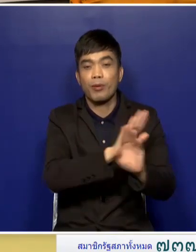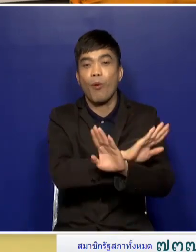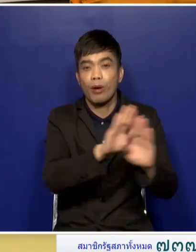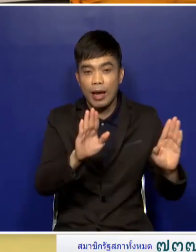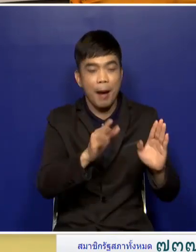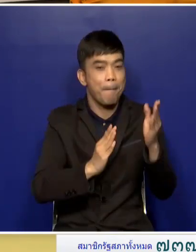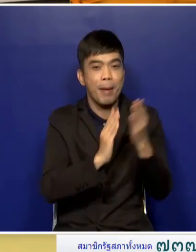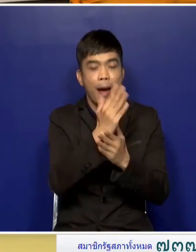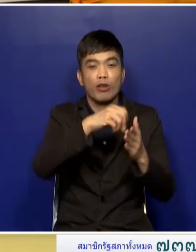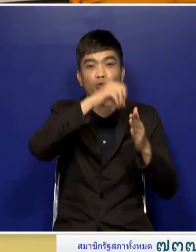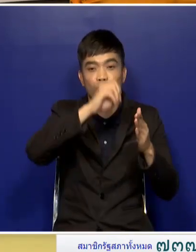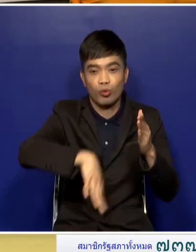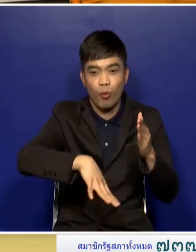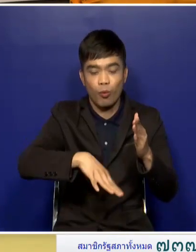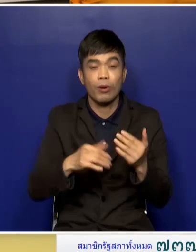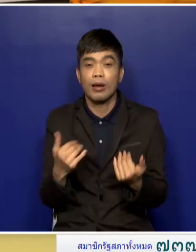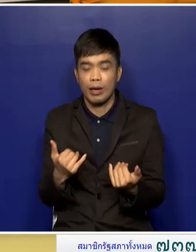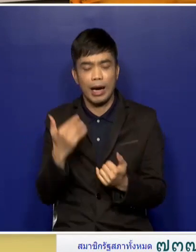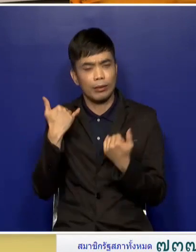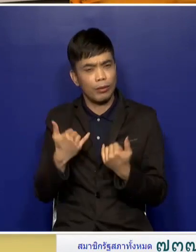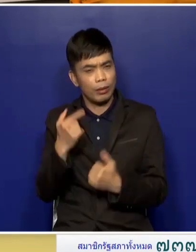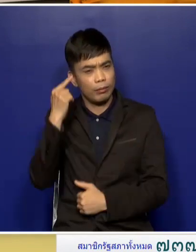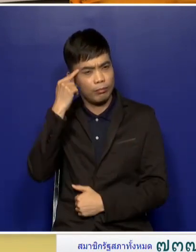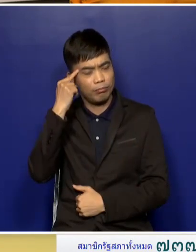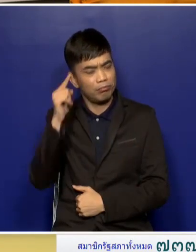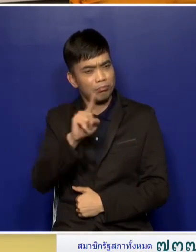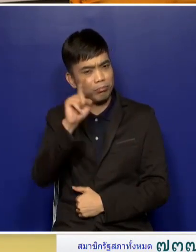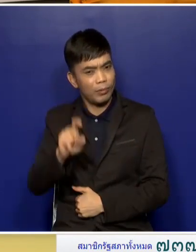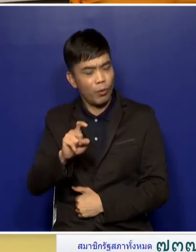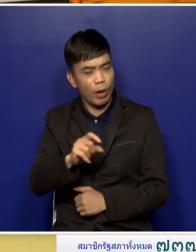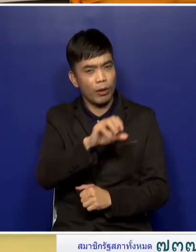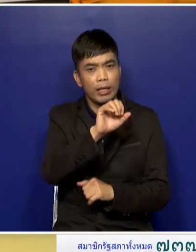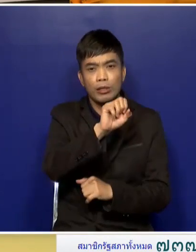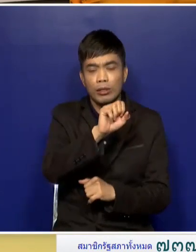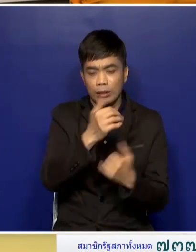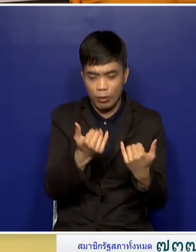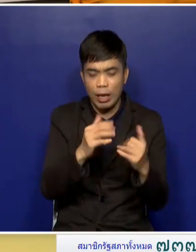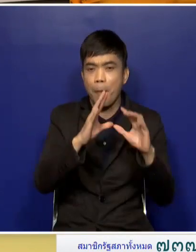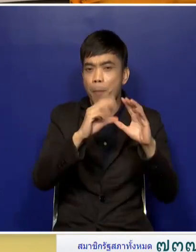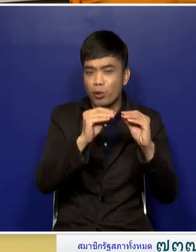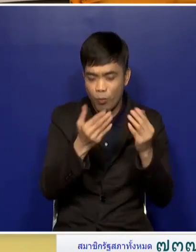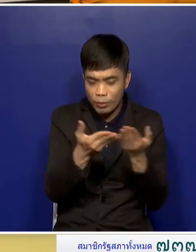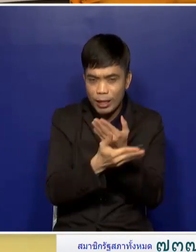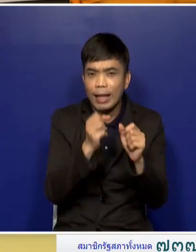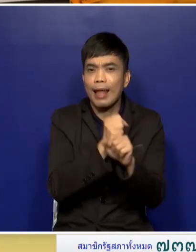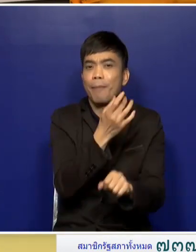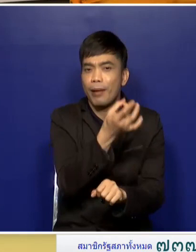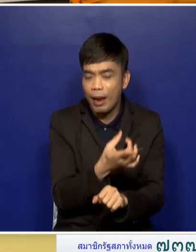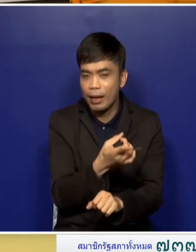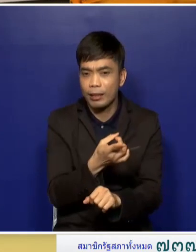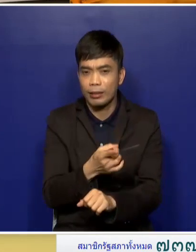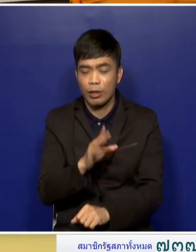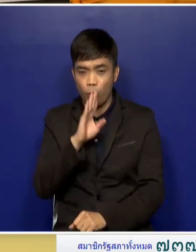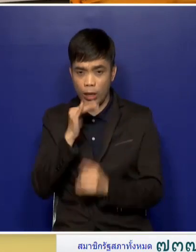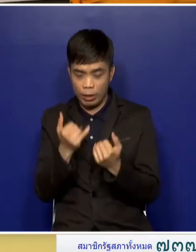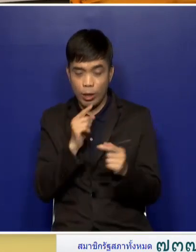้ประชาชนตอนนี้ตั้งคำถามมากมายและวาภาษของเราจะทําอะไรกนอยู่พอนเมอการมทศกราการดิสสกักเรีบ